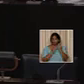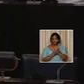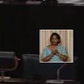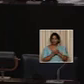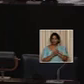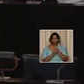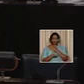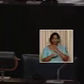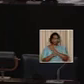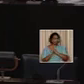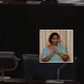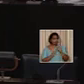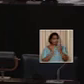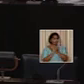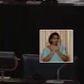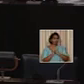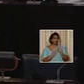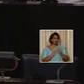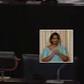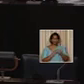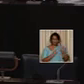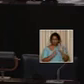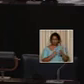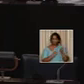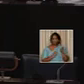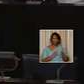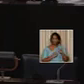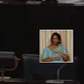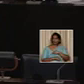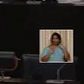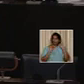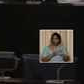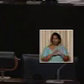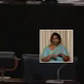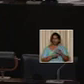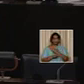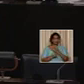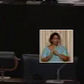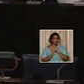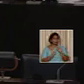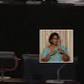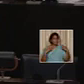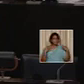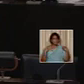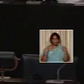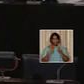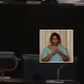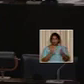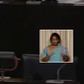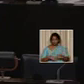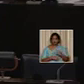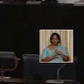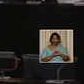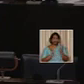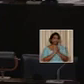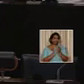ශිෂ්‍යන්ට මහපොළ ශිෂ්‍යාධාර ලබා දීමට කටයුතු කරනු ලැබේ අඩු ආදායම් ලාභී සිසුන්ට මහපොළ ශිෂ්‍යාධාර පාසකම් ලබා දෙන තුරු